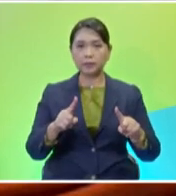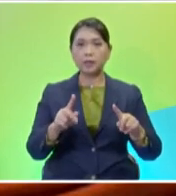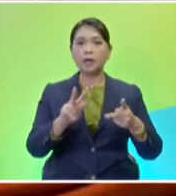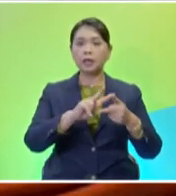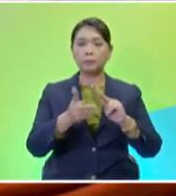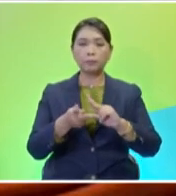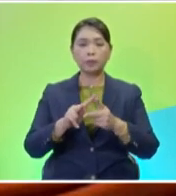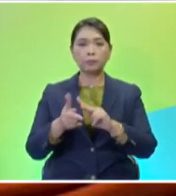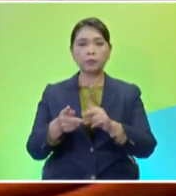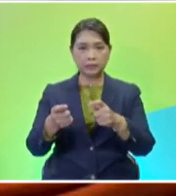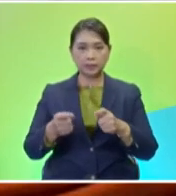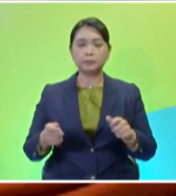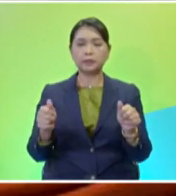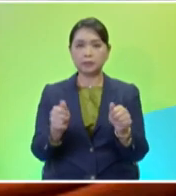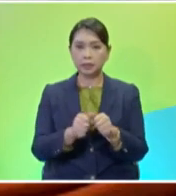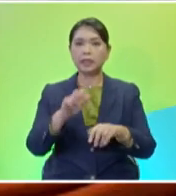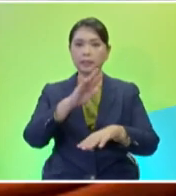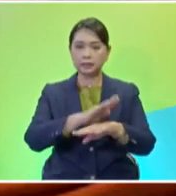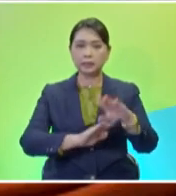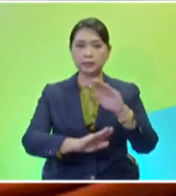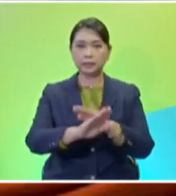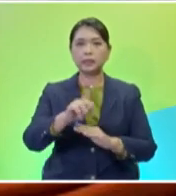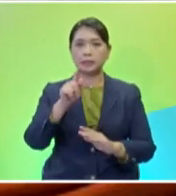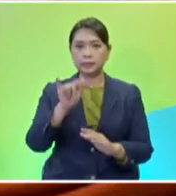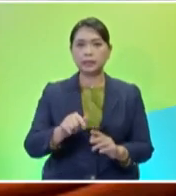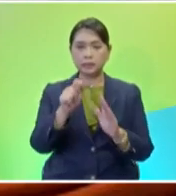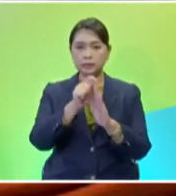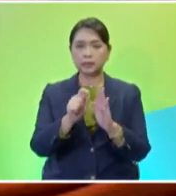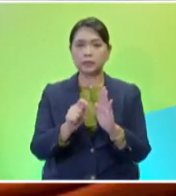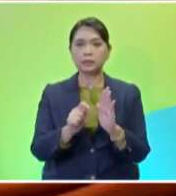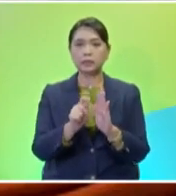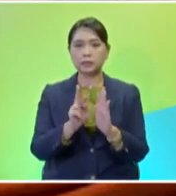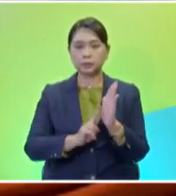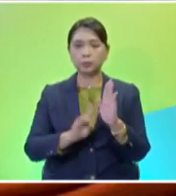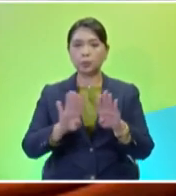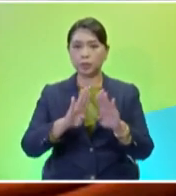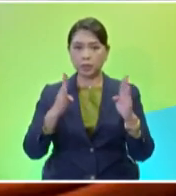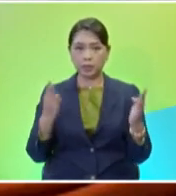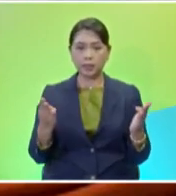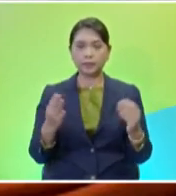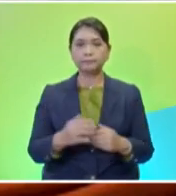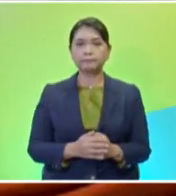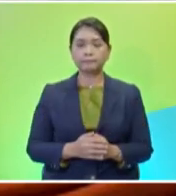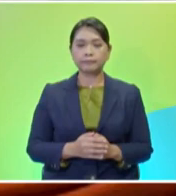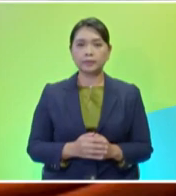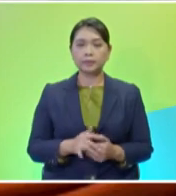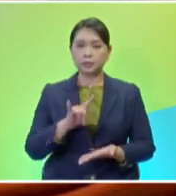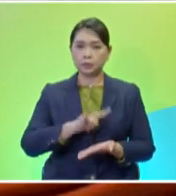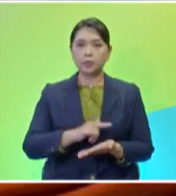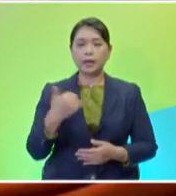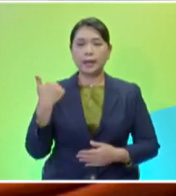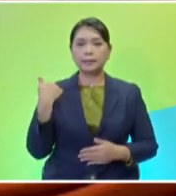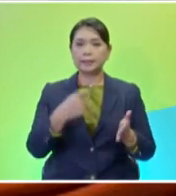lama-kelamaan keluarga Prabu dan penduduk Kampung menjadi akrab seperti isi dengan kuku disitu ada nilai rasa-rasanya